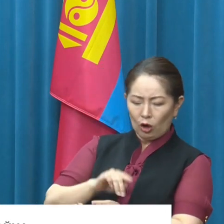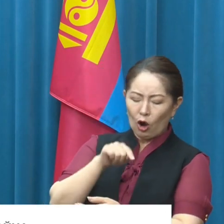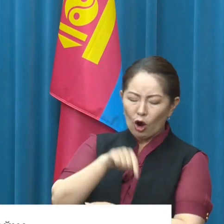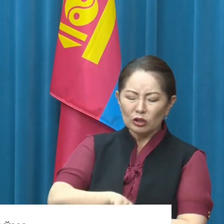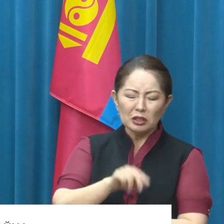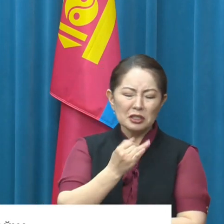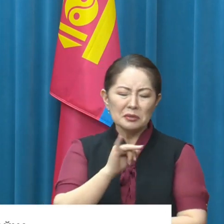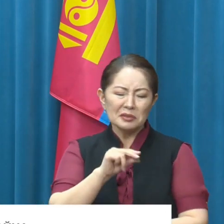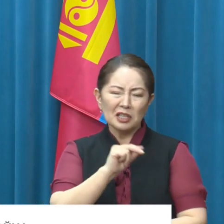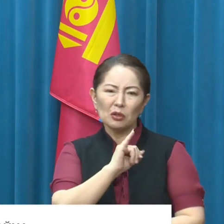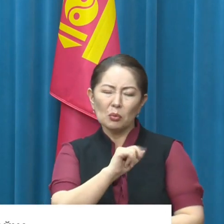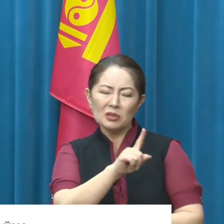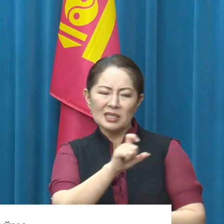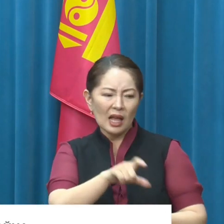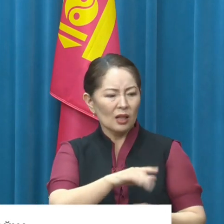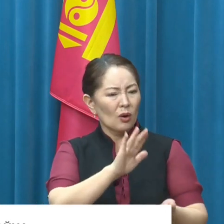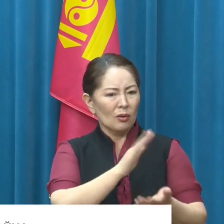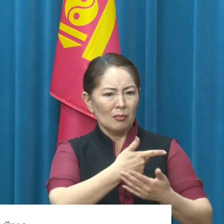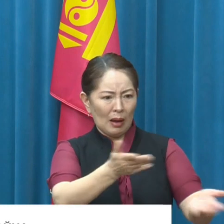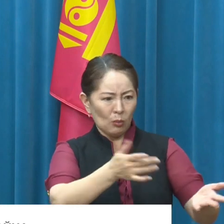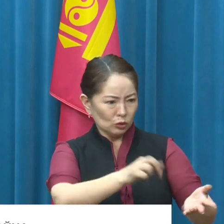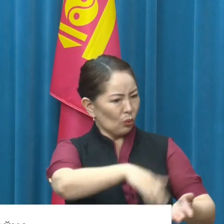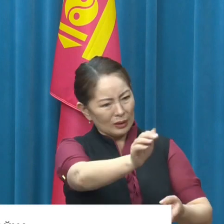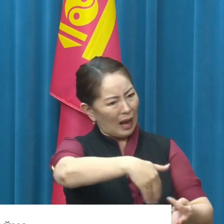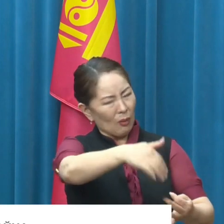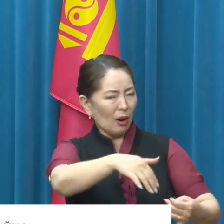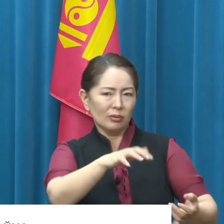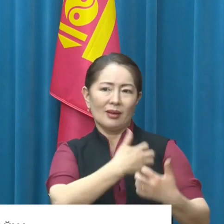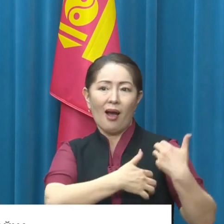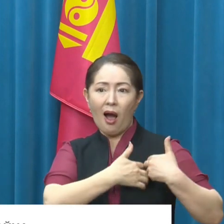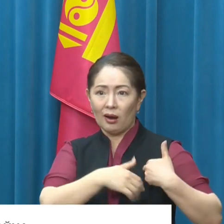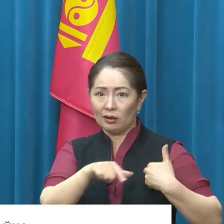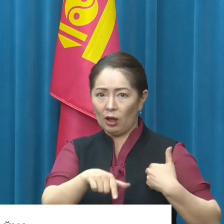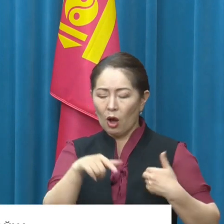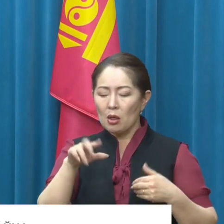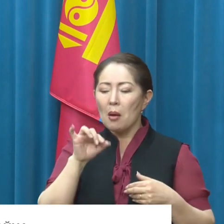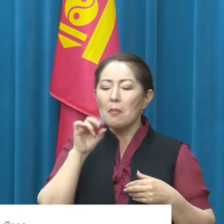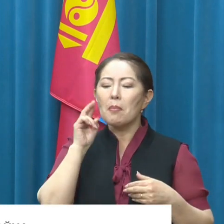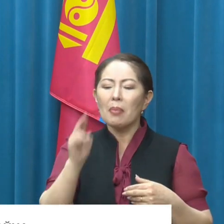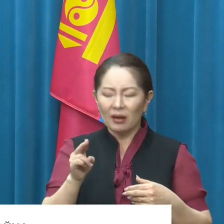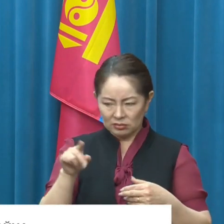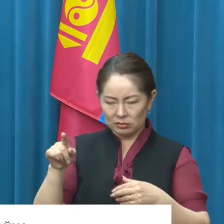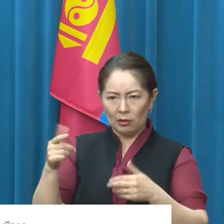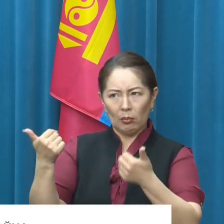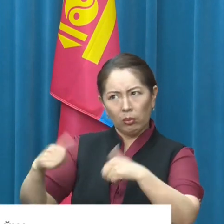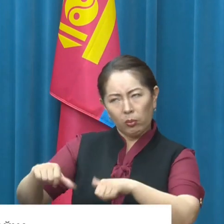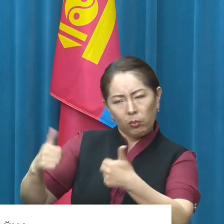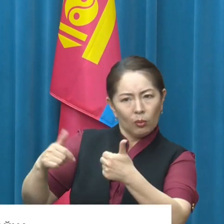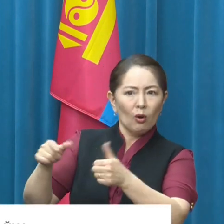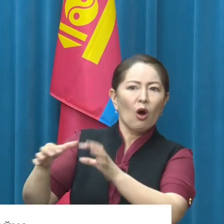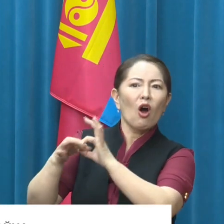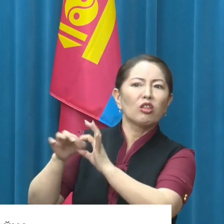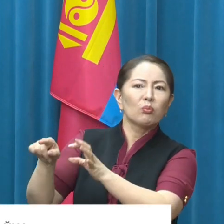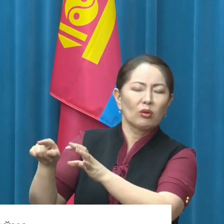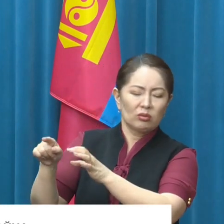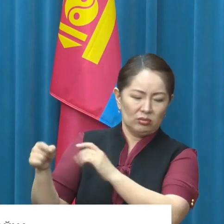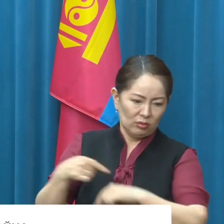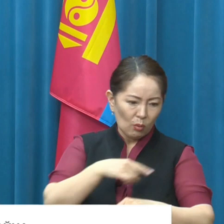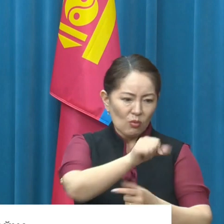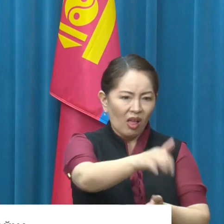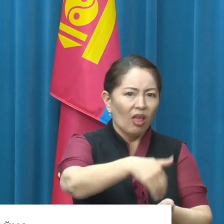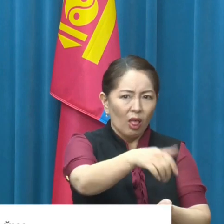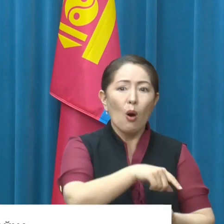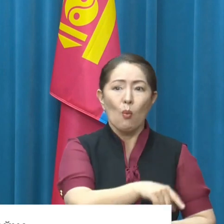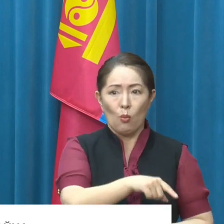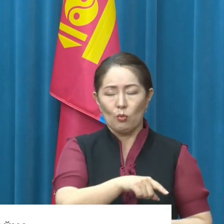одоо төлүүлэх зайлшгүй юм тулцсан одоо банкны одоо хувь зээлтэй холбоотой ийм байдалд ирсэн байна.